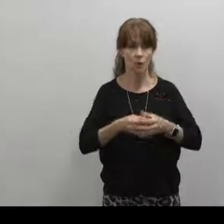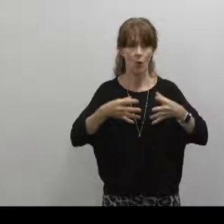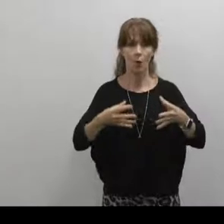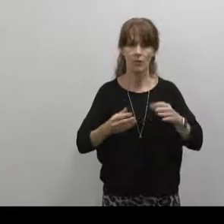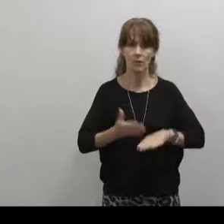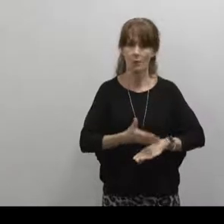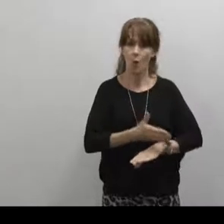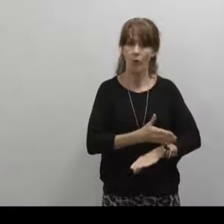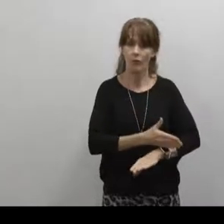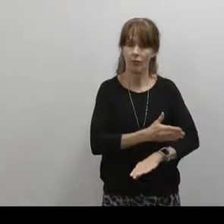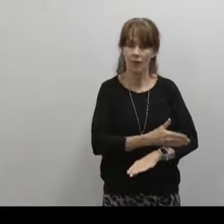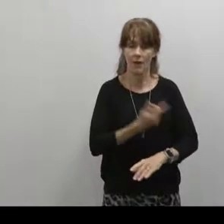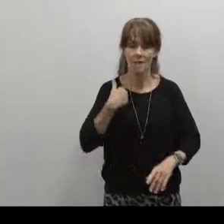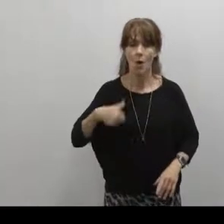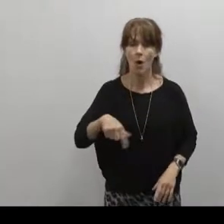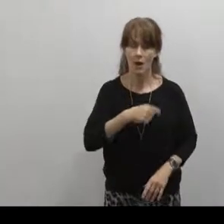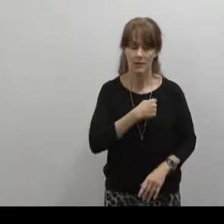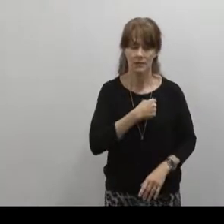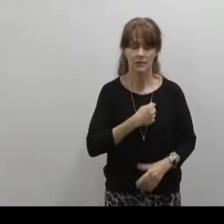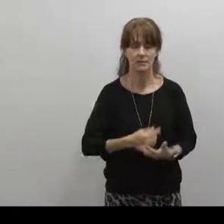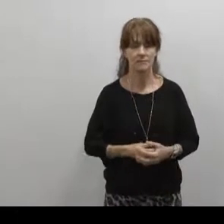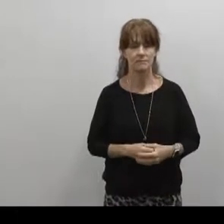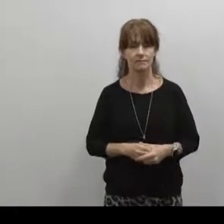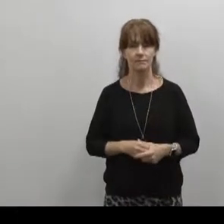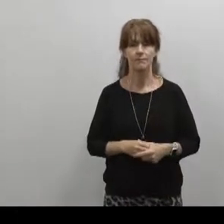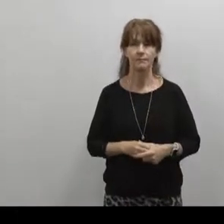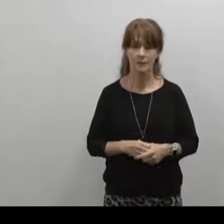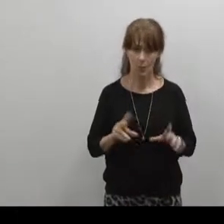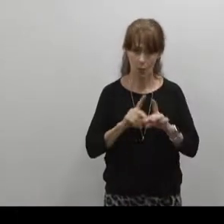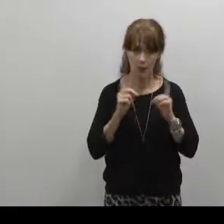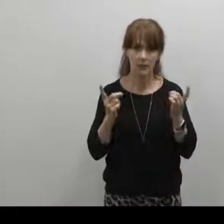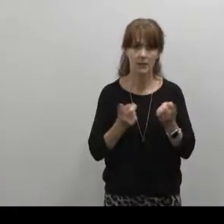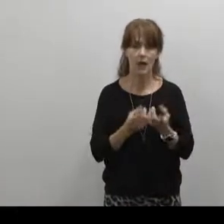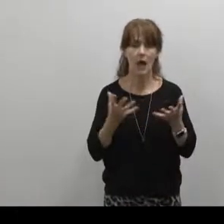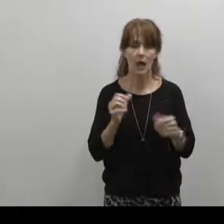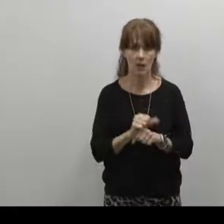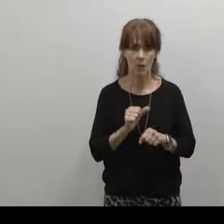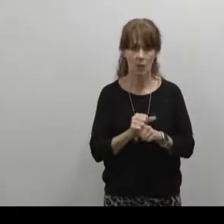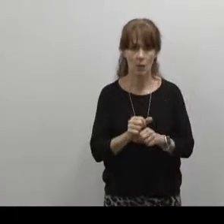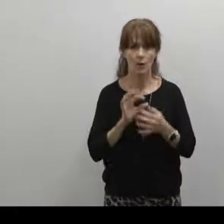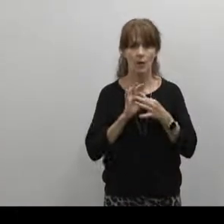dương miền cái lạnh khát để dương miền cao khát khát để dương tơ cao thở bàn to thảm tiệt